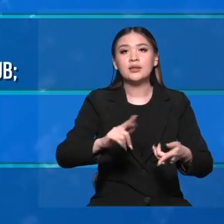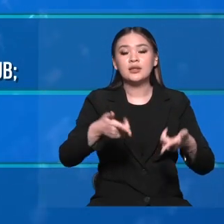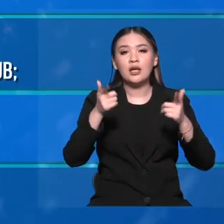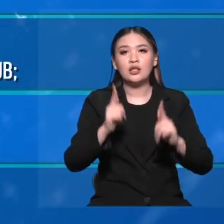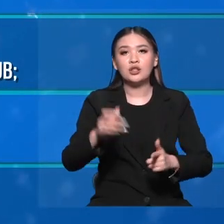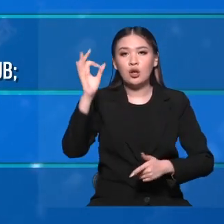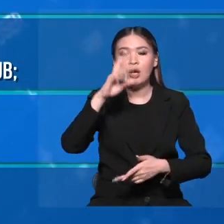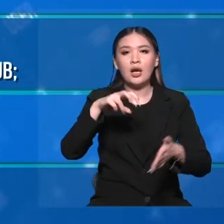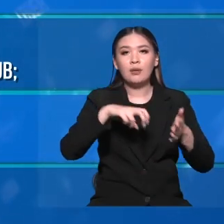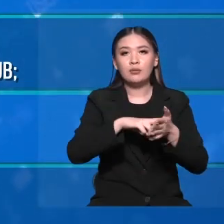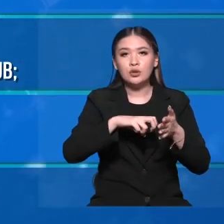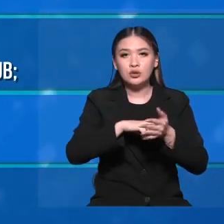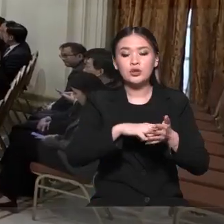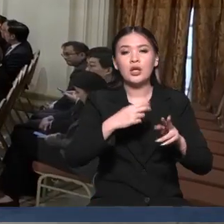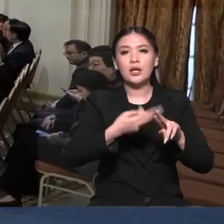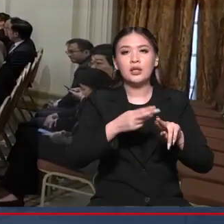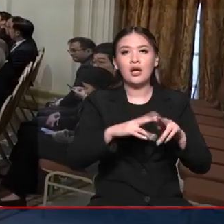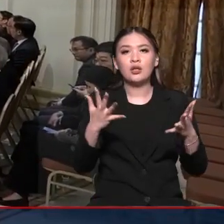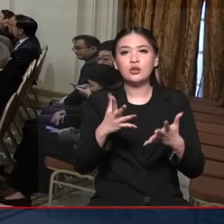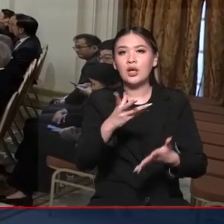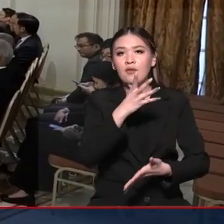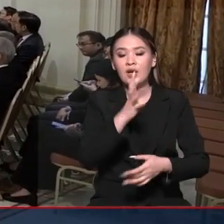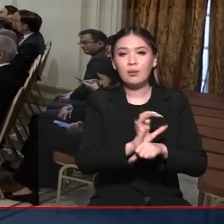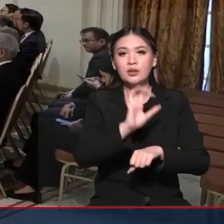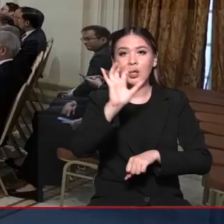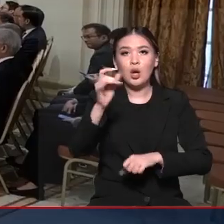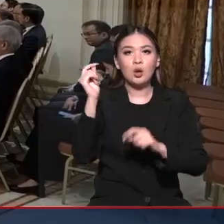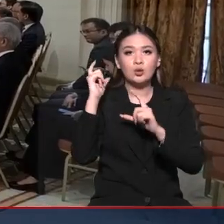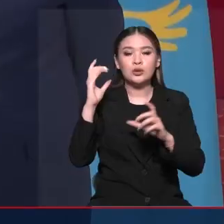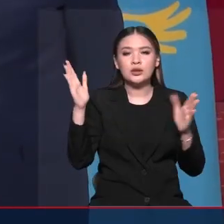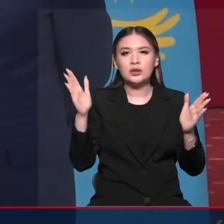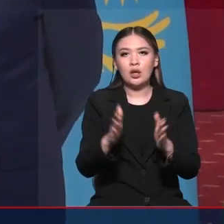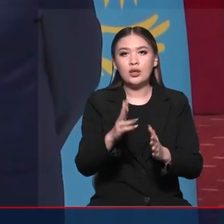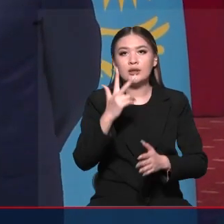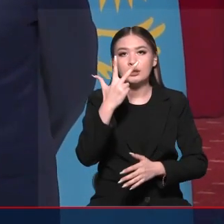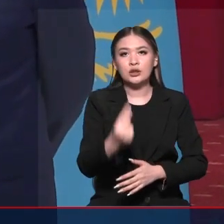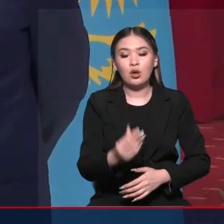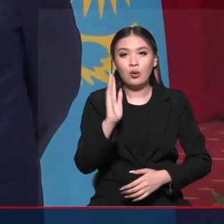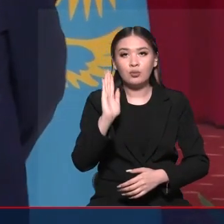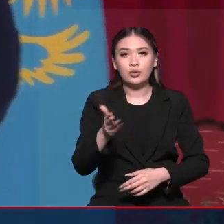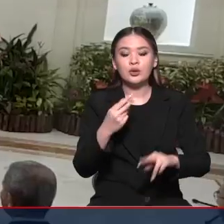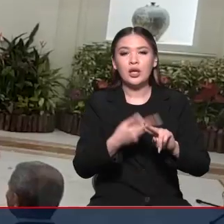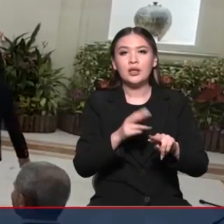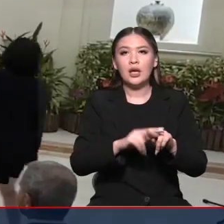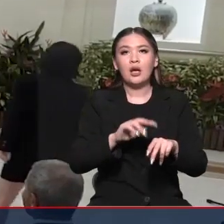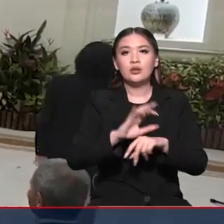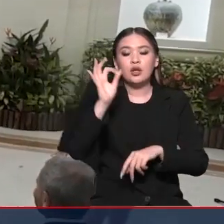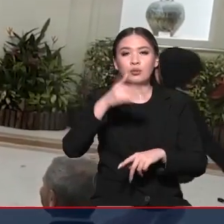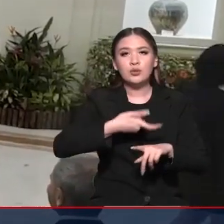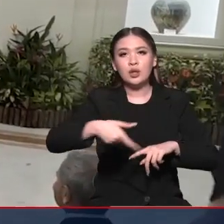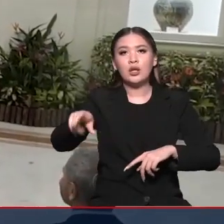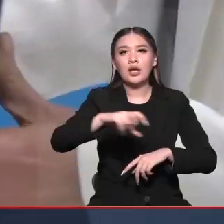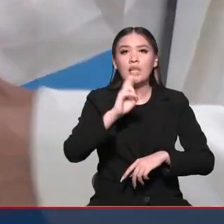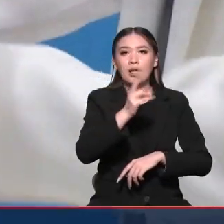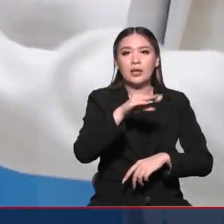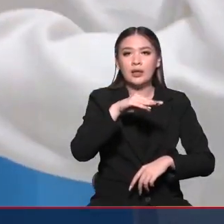сотрудничестве Казпочты и Сингпост, благодаря которой время доставки грузов сократится до 3 дней. Декларация о запуске цифрового коридора между КТЖ